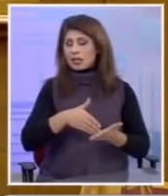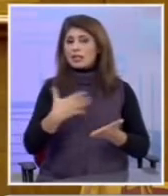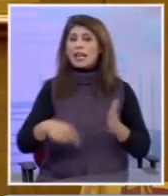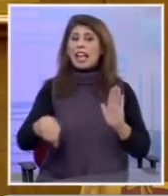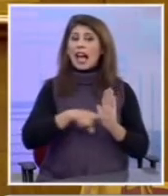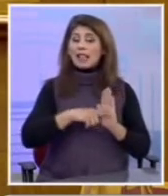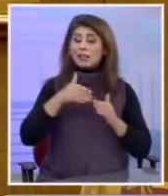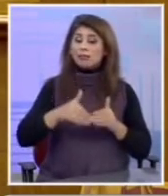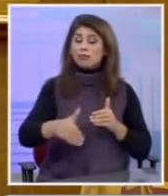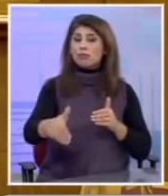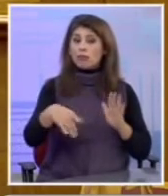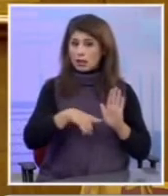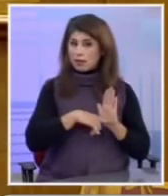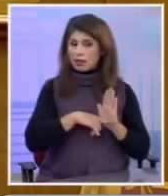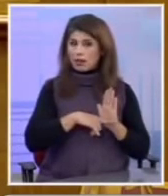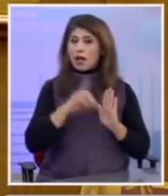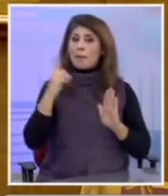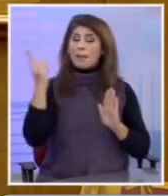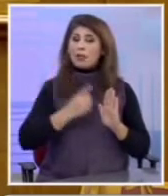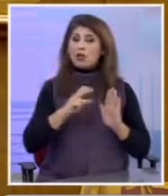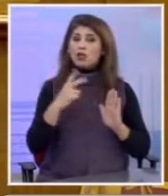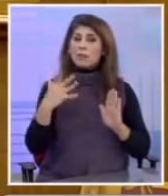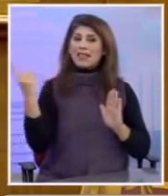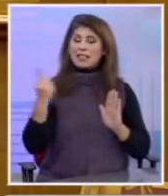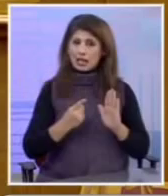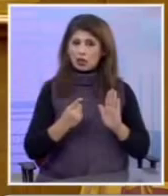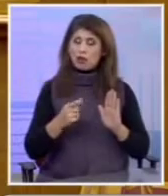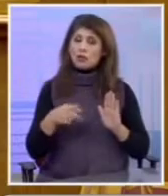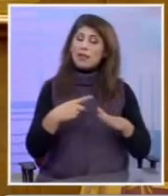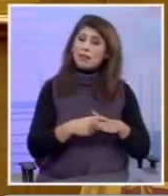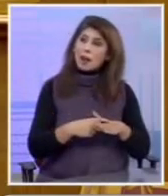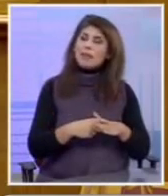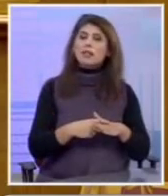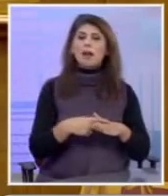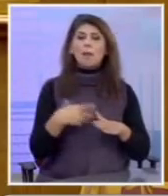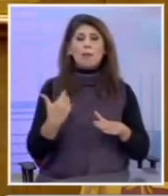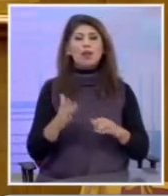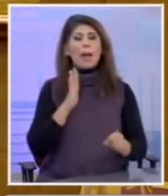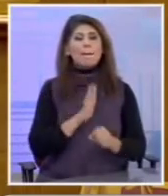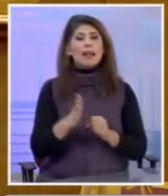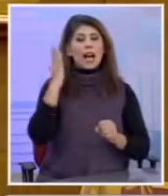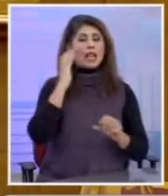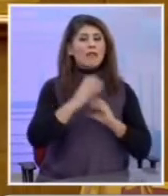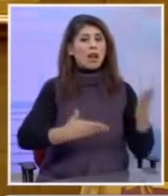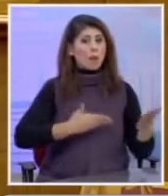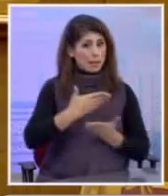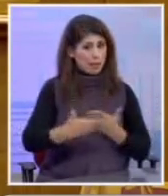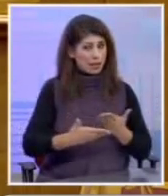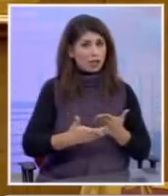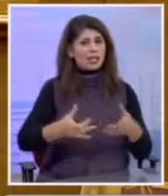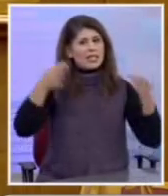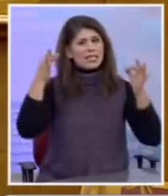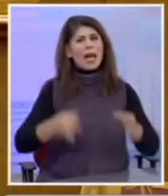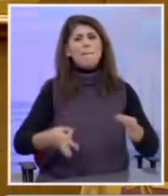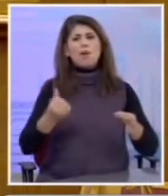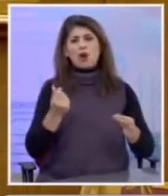αρνητική προοπτική, με ένα ποσοστό 25% σε μια τράπεζα που είναι επαρκώς ανακεφαλοποιημένη, σε απόλυτα